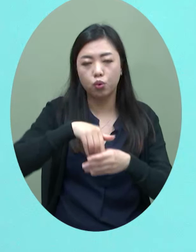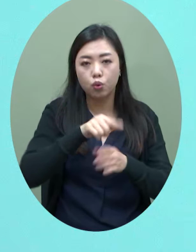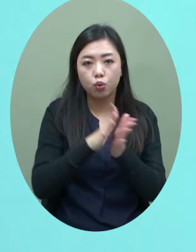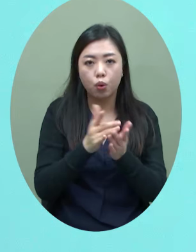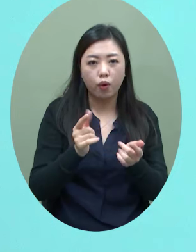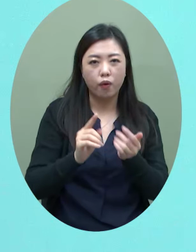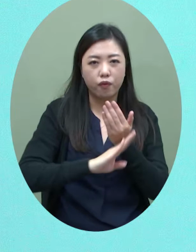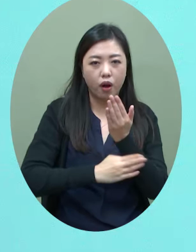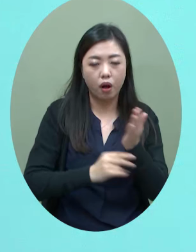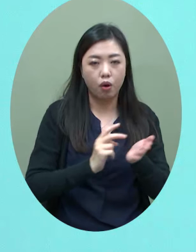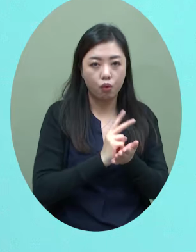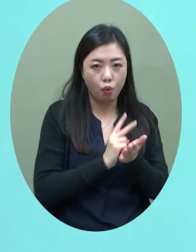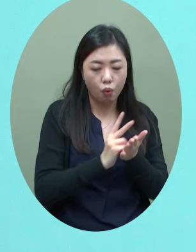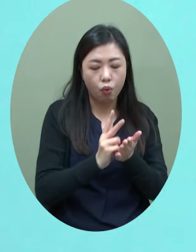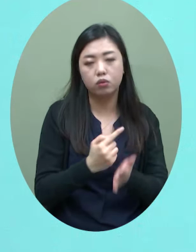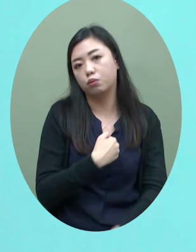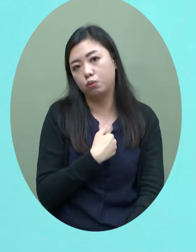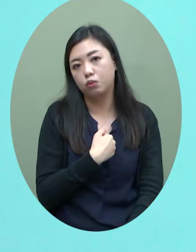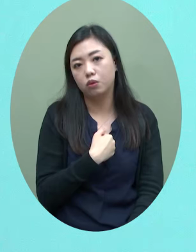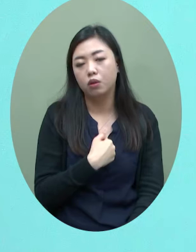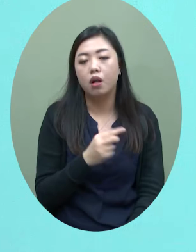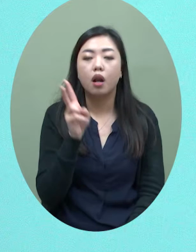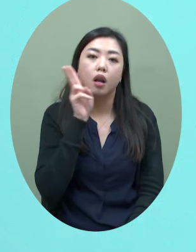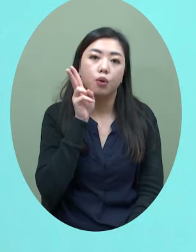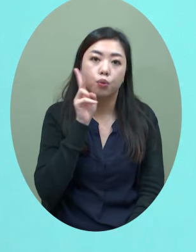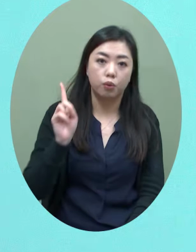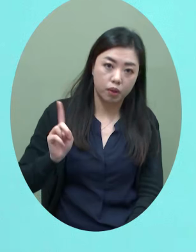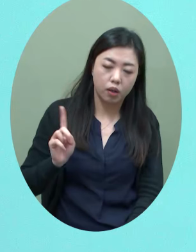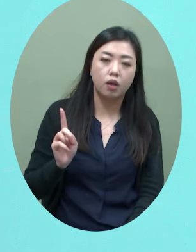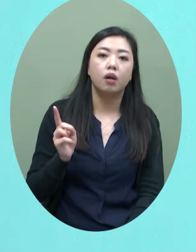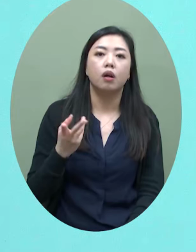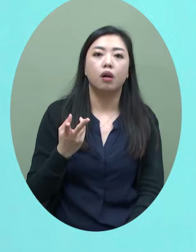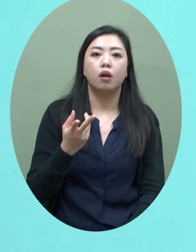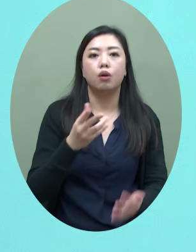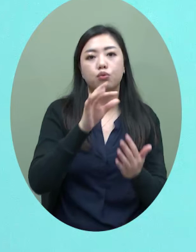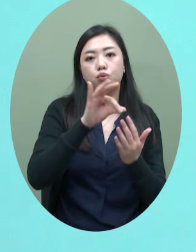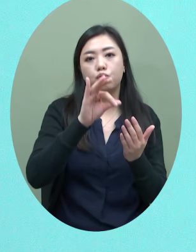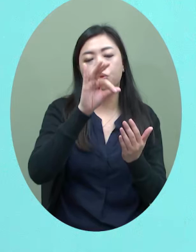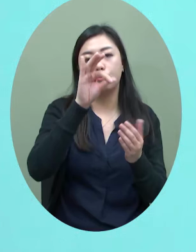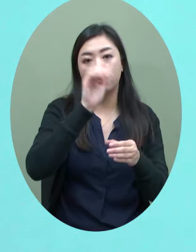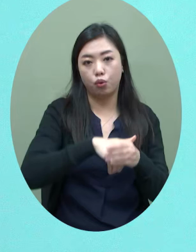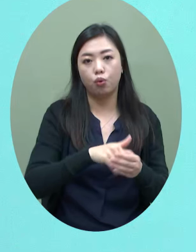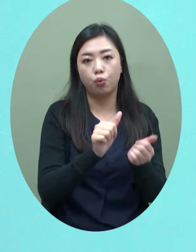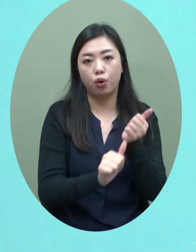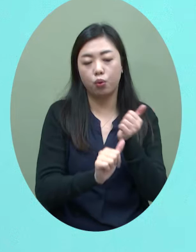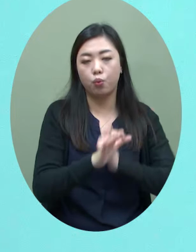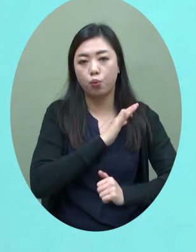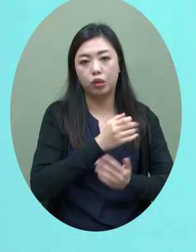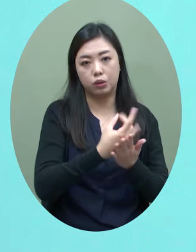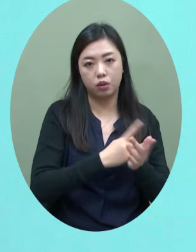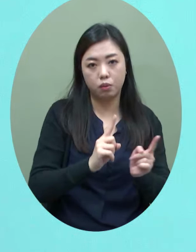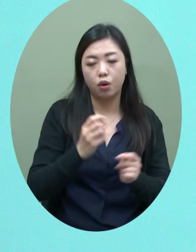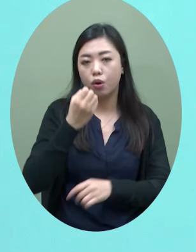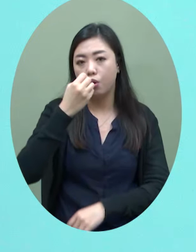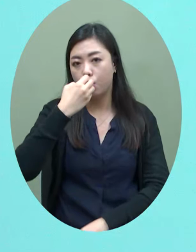是需要作出相應的修訂，例如是選舉委員會的條例，或者行政長官選